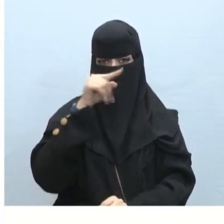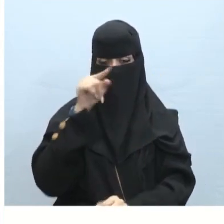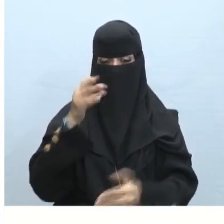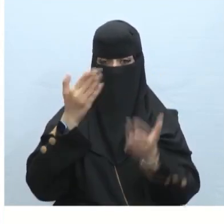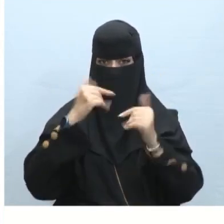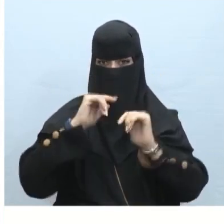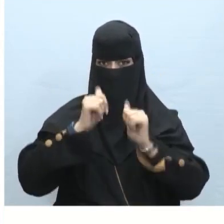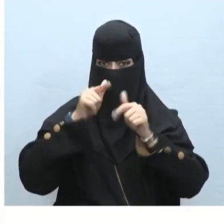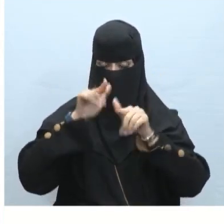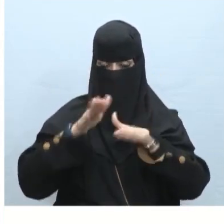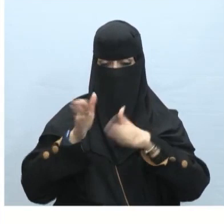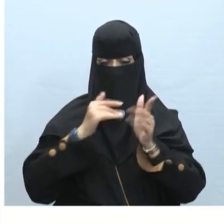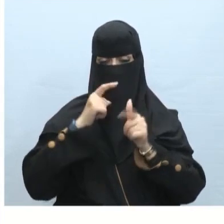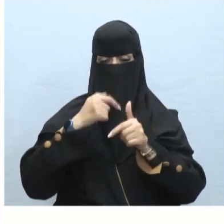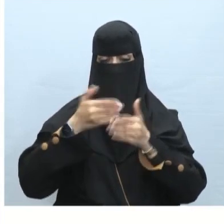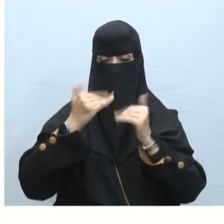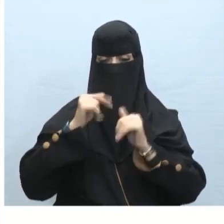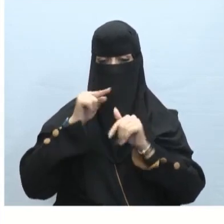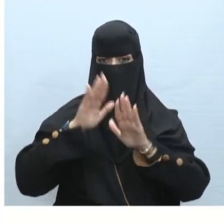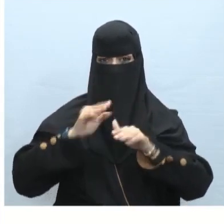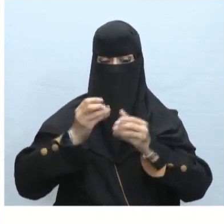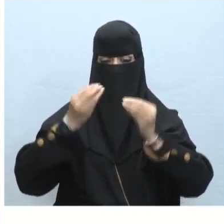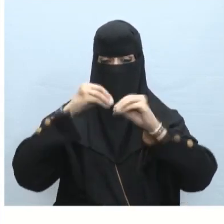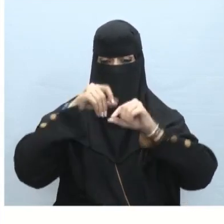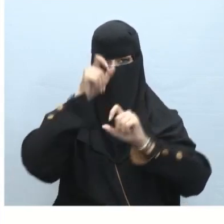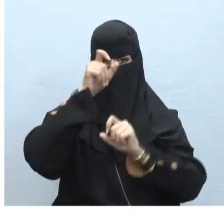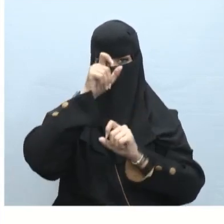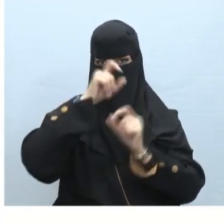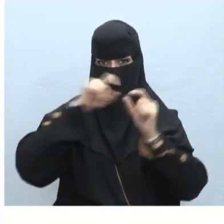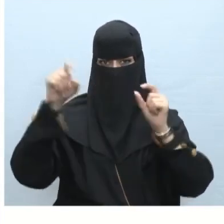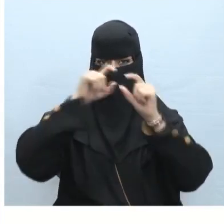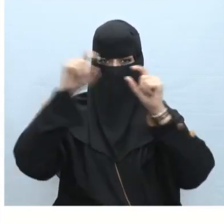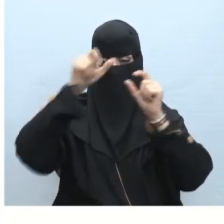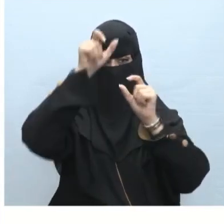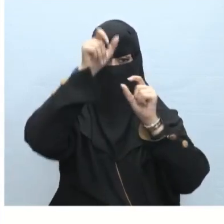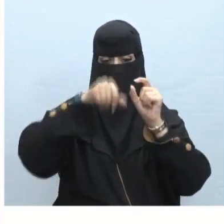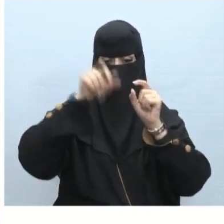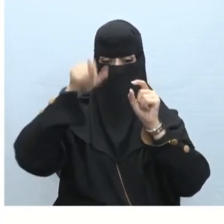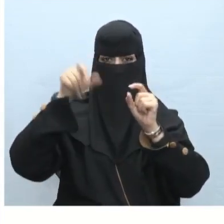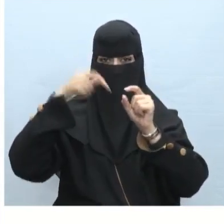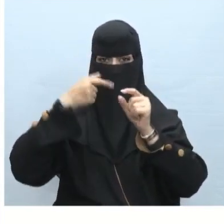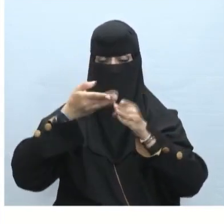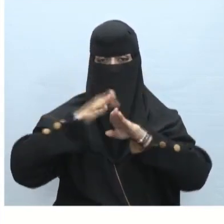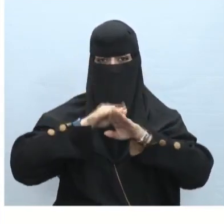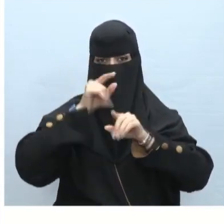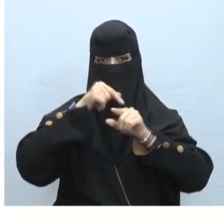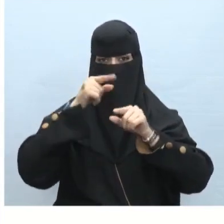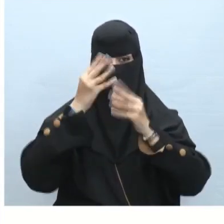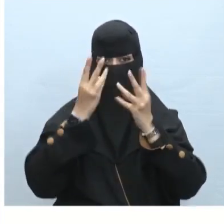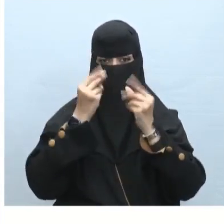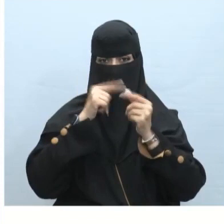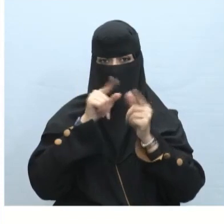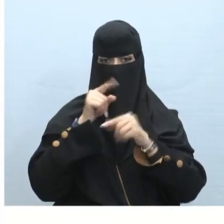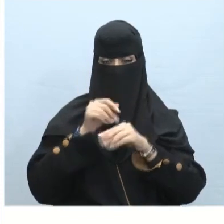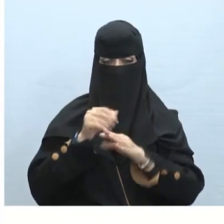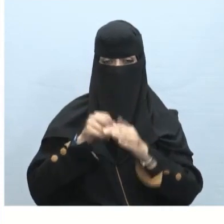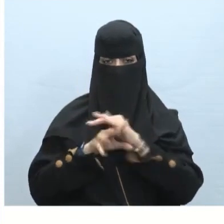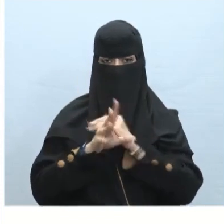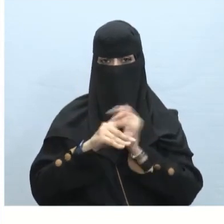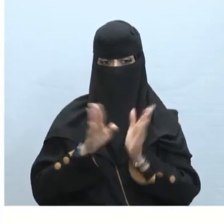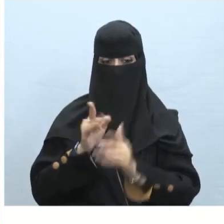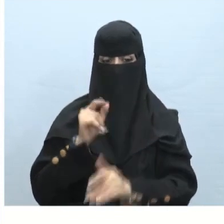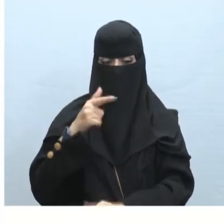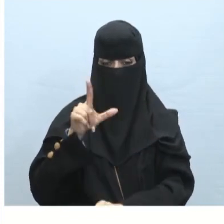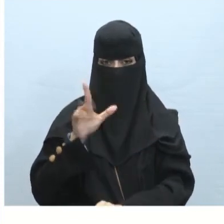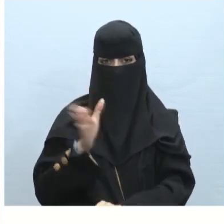الاجابه خاطئه العباره الثالثه يمكنك اضافه الصفوف والاعمده على المخطط البياني في باور بوينت